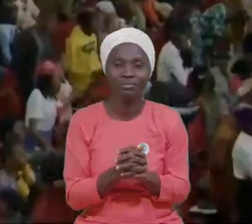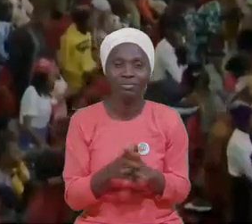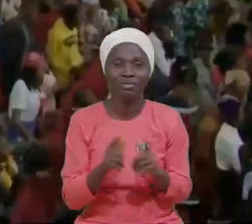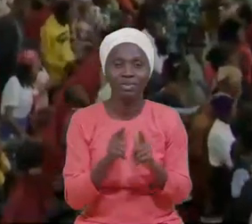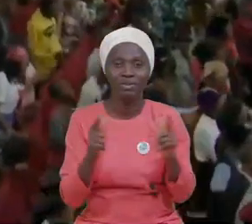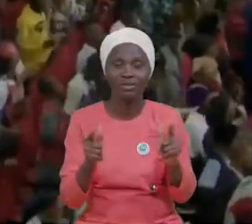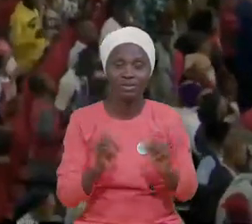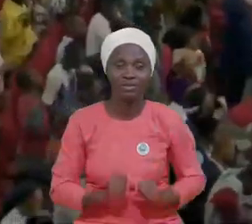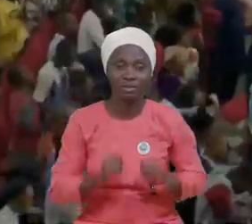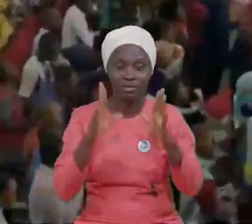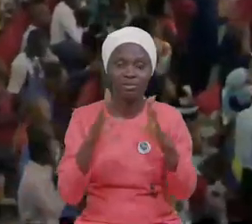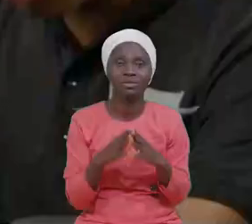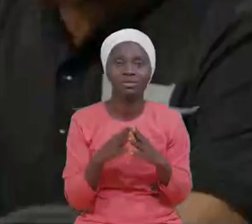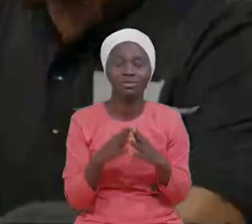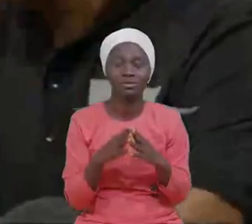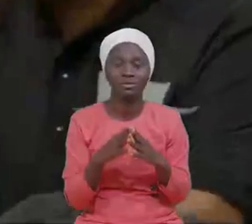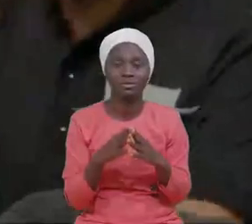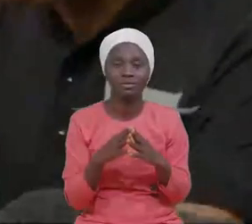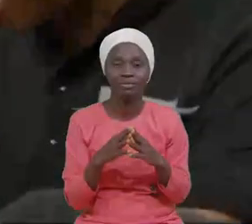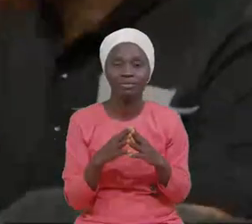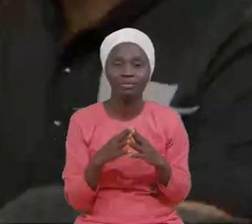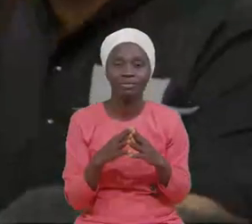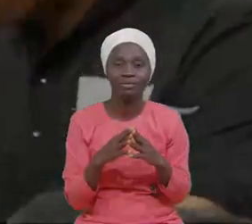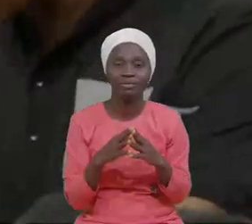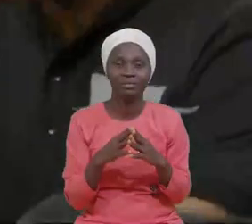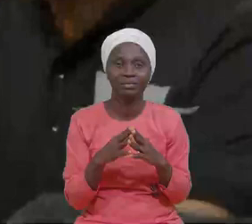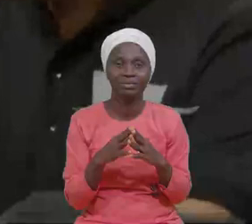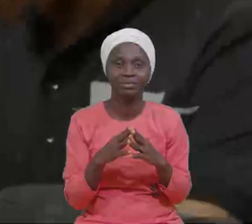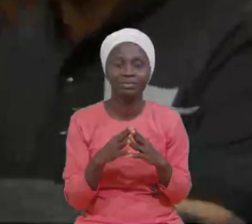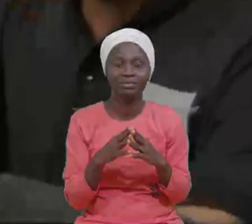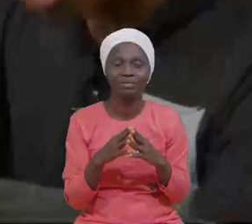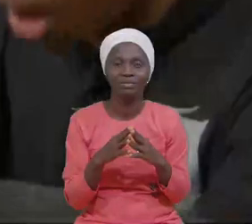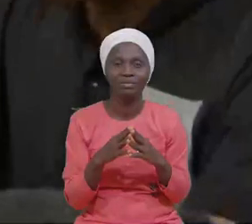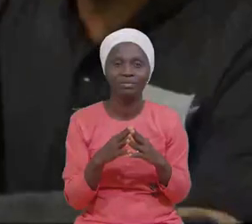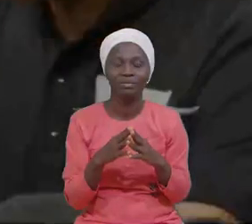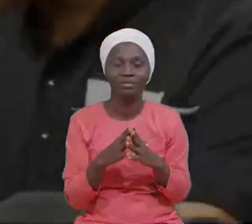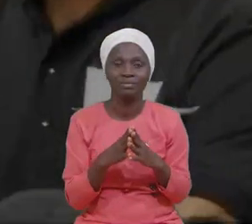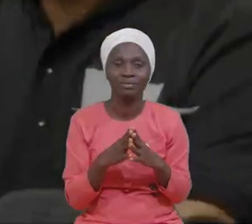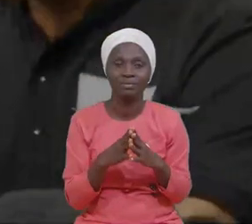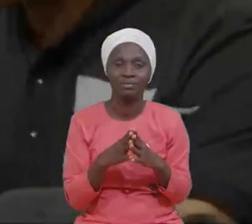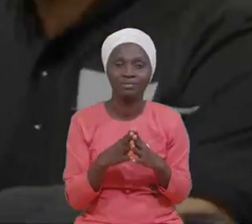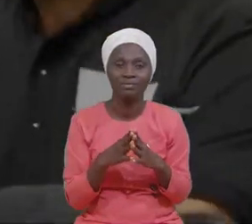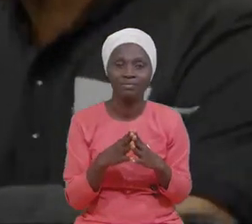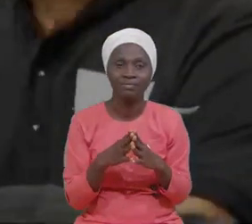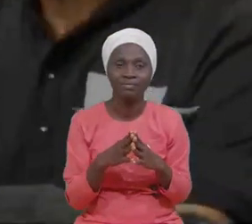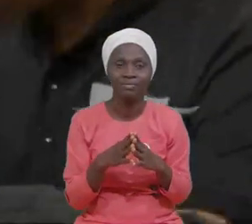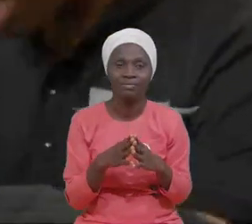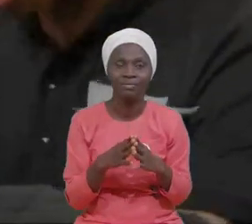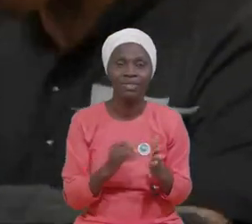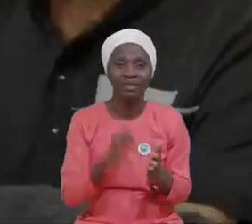Le grand engagement des fils au privilège des fils. Nous sommes honorés.